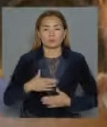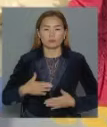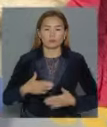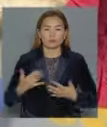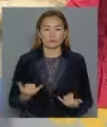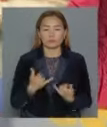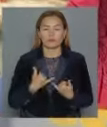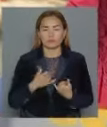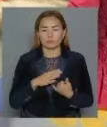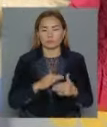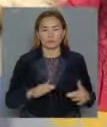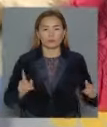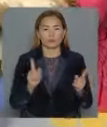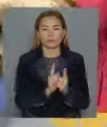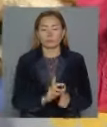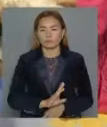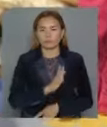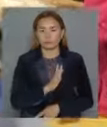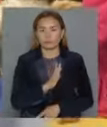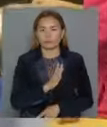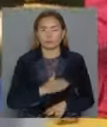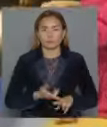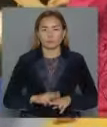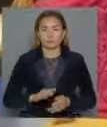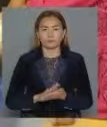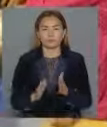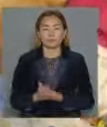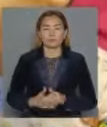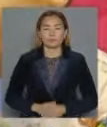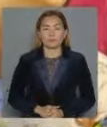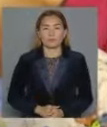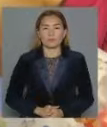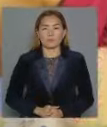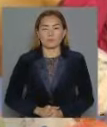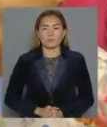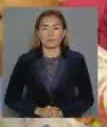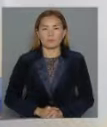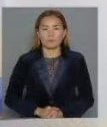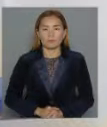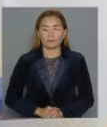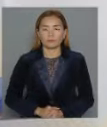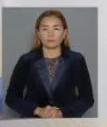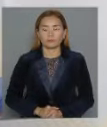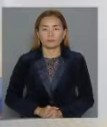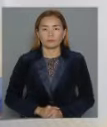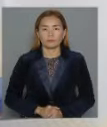руководителей учреждения, создавших условия для проведения подобных мероприятий.